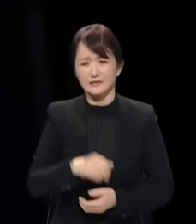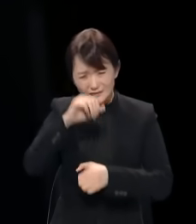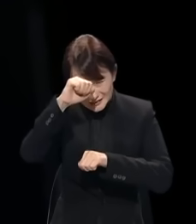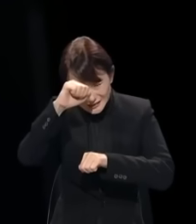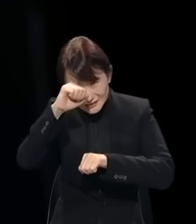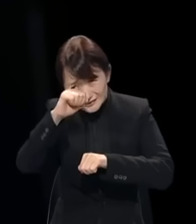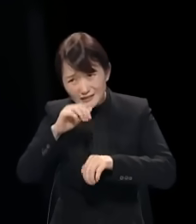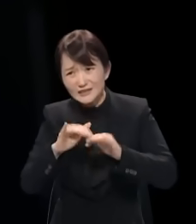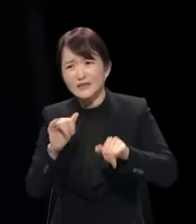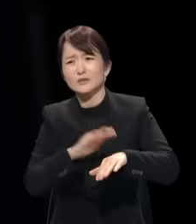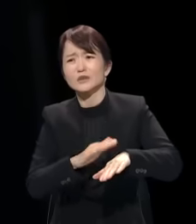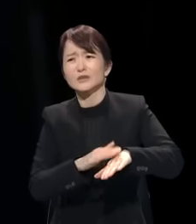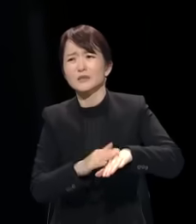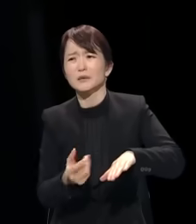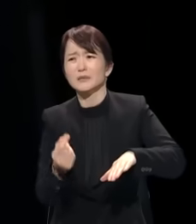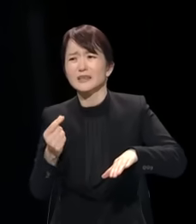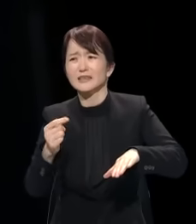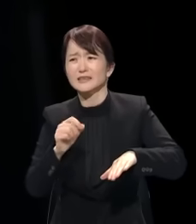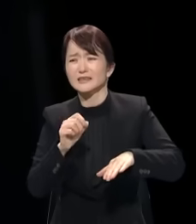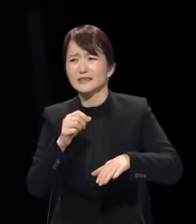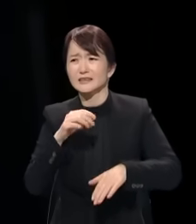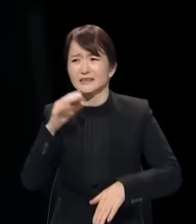다리 사람 야